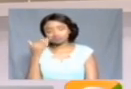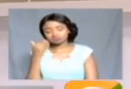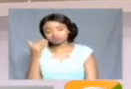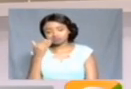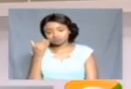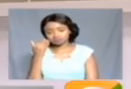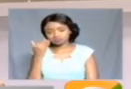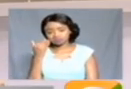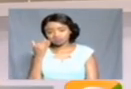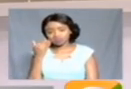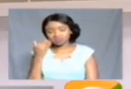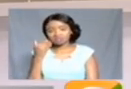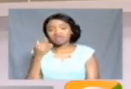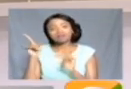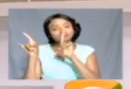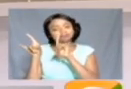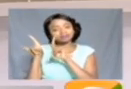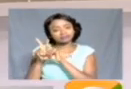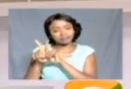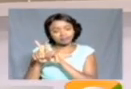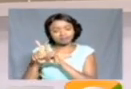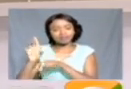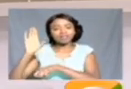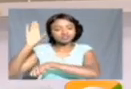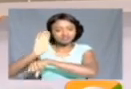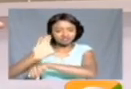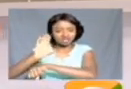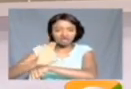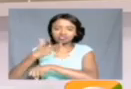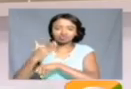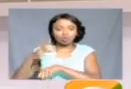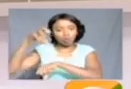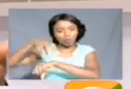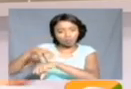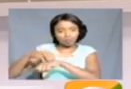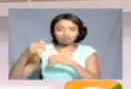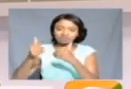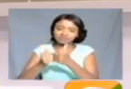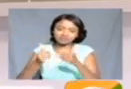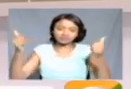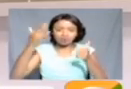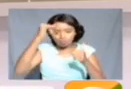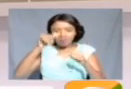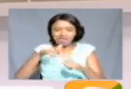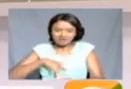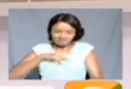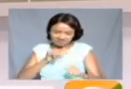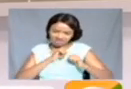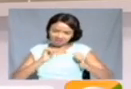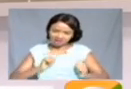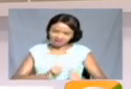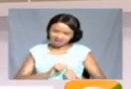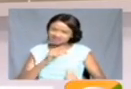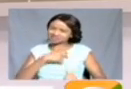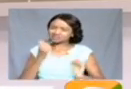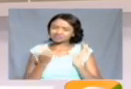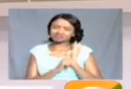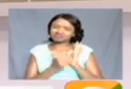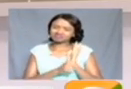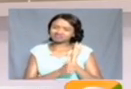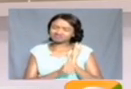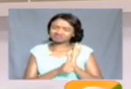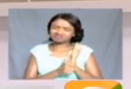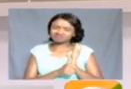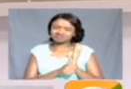pia dini atajitenga nayo. Manake yeye mwenyewe ndani ya nafsi yake anamwambia anafanya makosa kwa Mungu. Kwa hivyo atapunguza kwenda